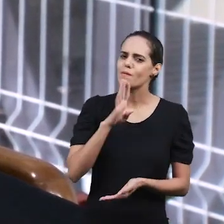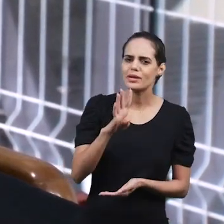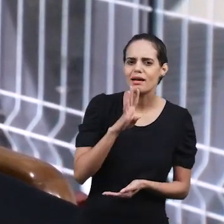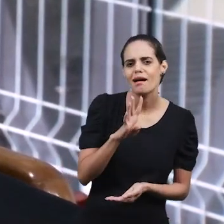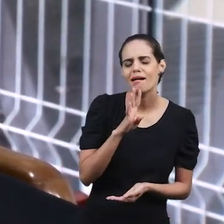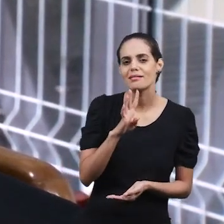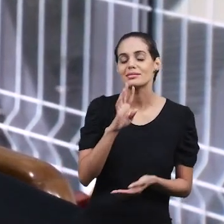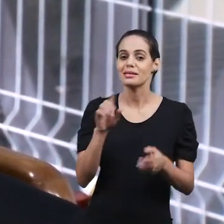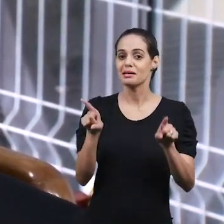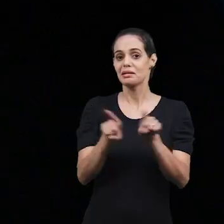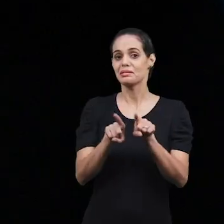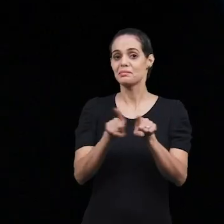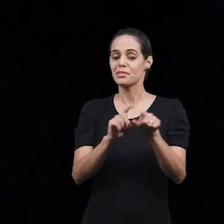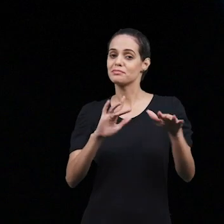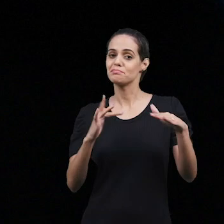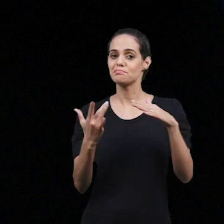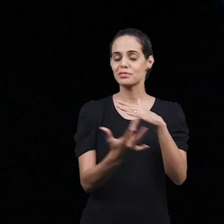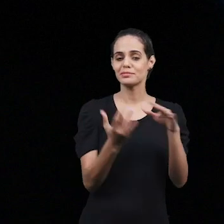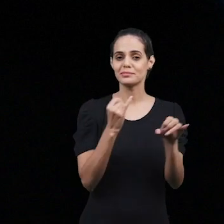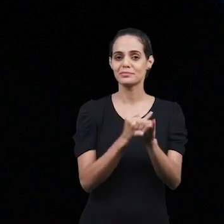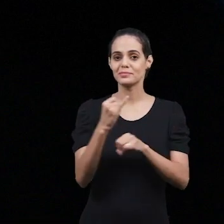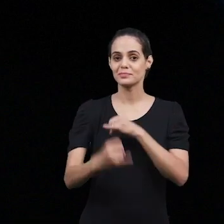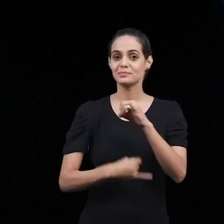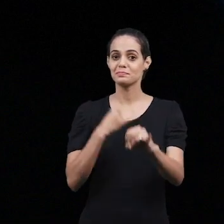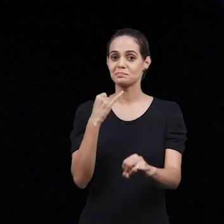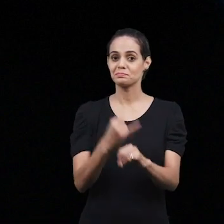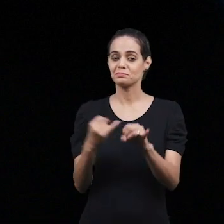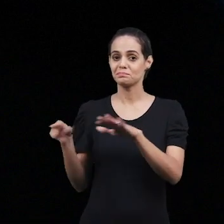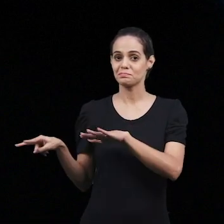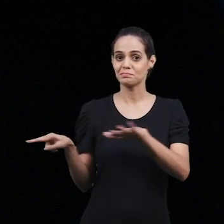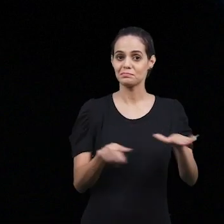connaissez davantage sur nous et nos plateformes numériques.